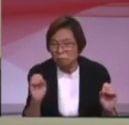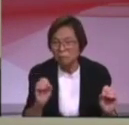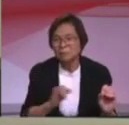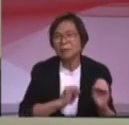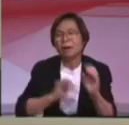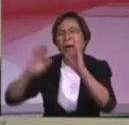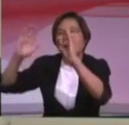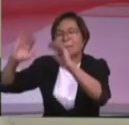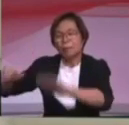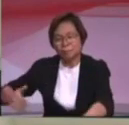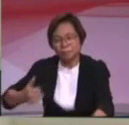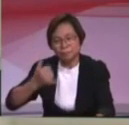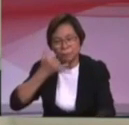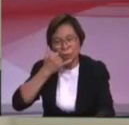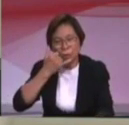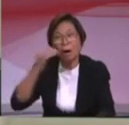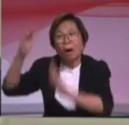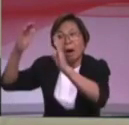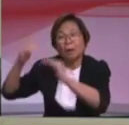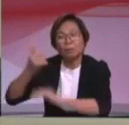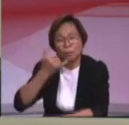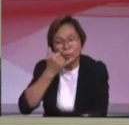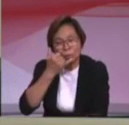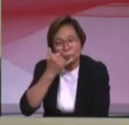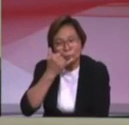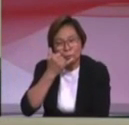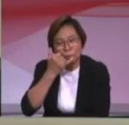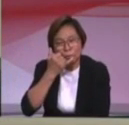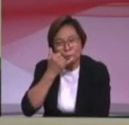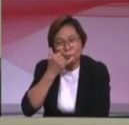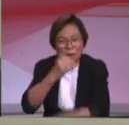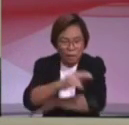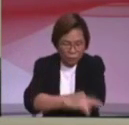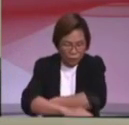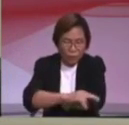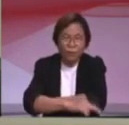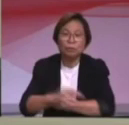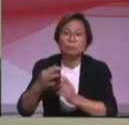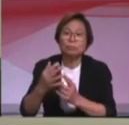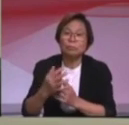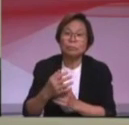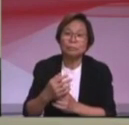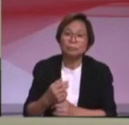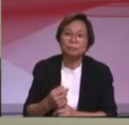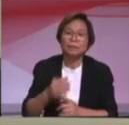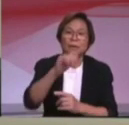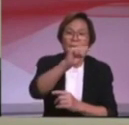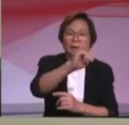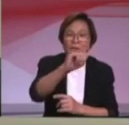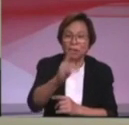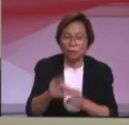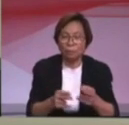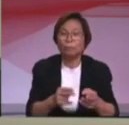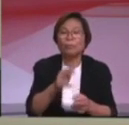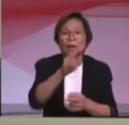saya harap hubungi pihak di negeri, terutamanya jawatan kuasa